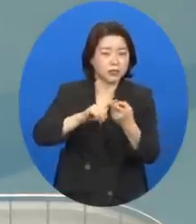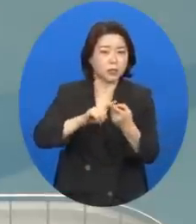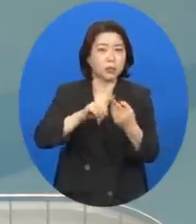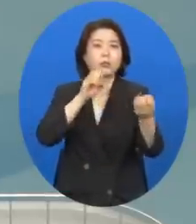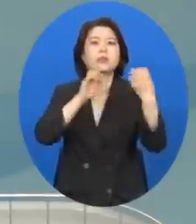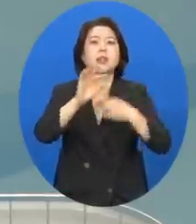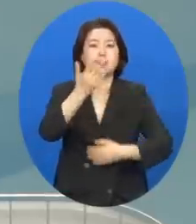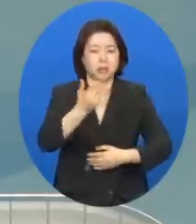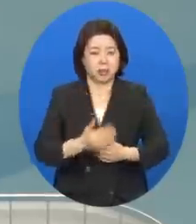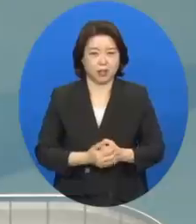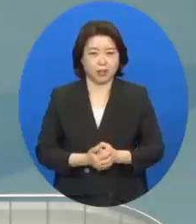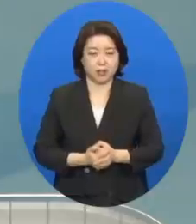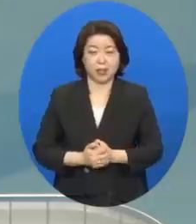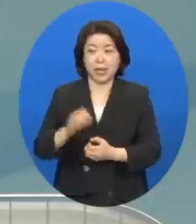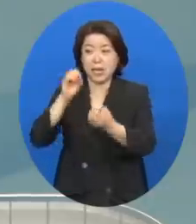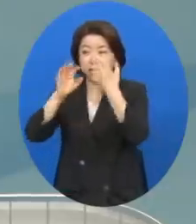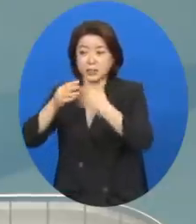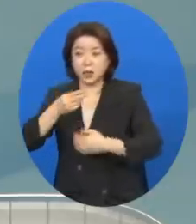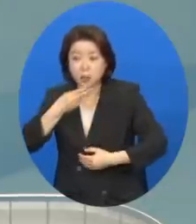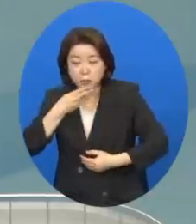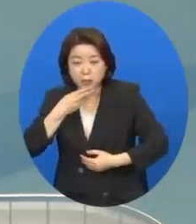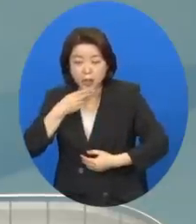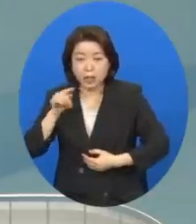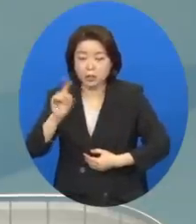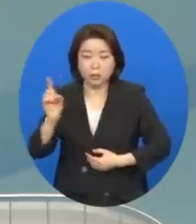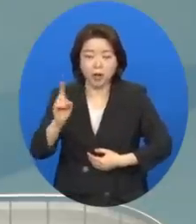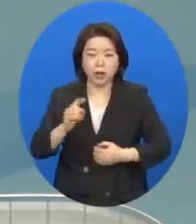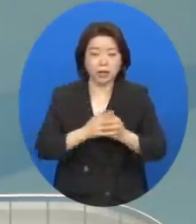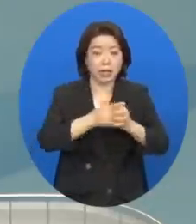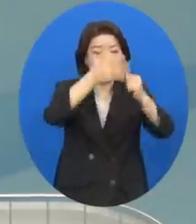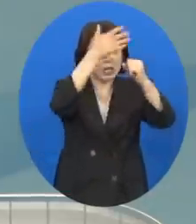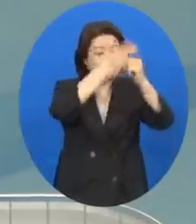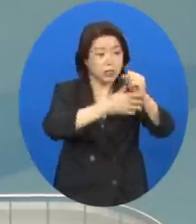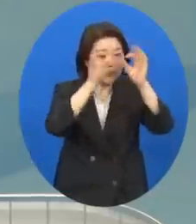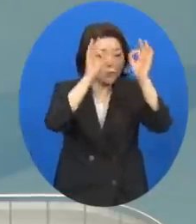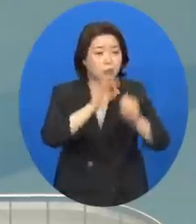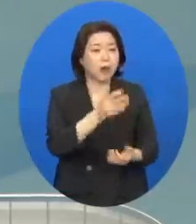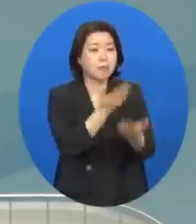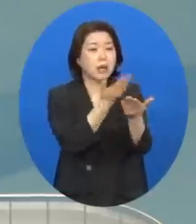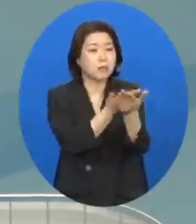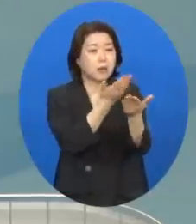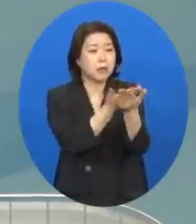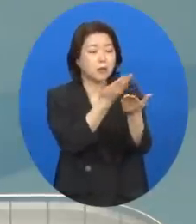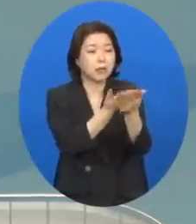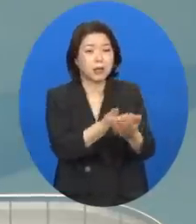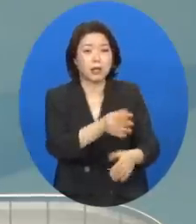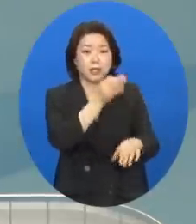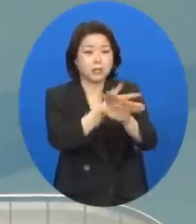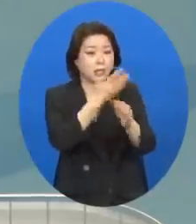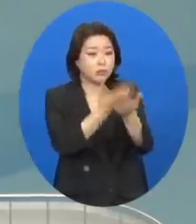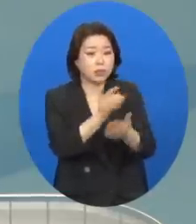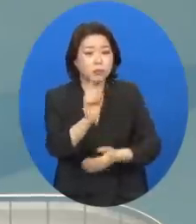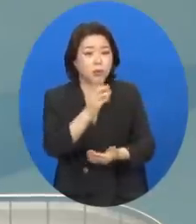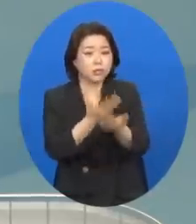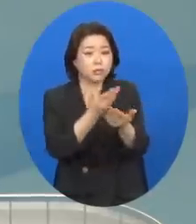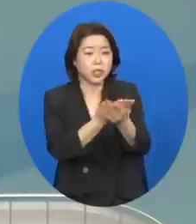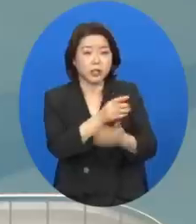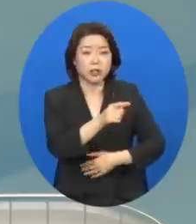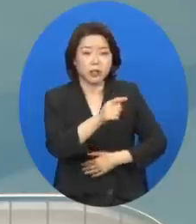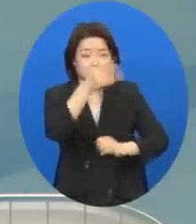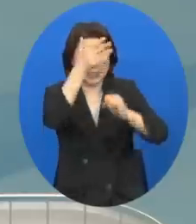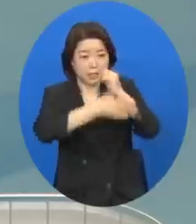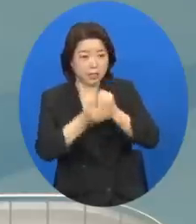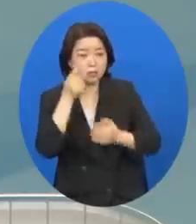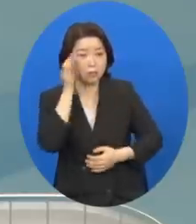응답이 없다는 것은 사진 보고 구하는 거예요. 사진. 아버지 사진 보고 뭐 사주세요? 뭐 해주세요?